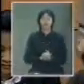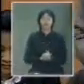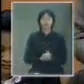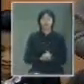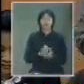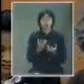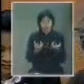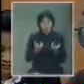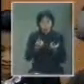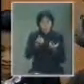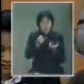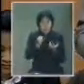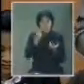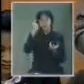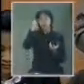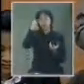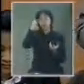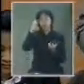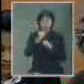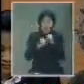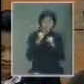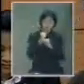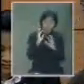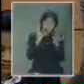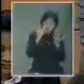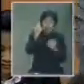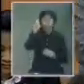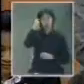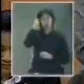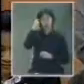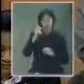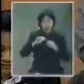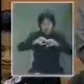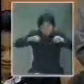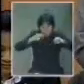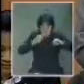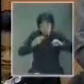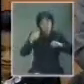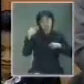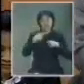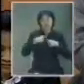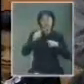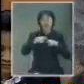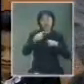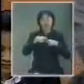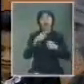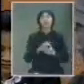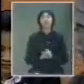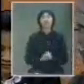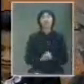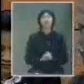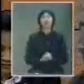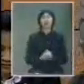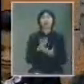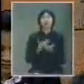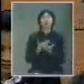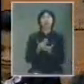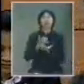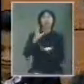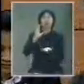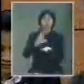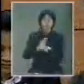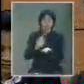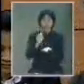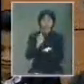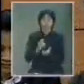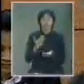าพหรือเปล่าก็ไม่รู้หมดอายุหรือยังก็ไม่ทราบเพราะดูไม่ได้นี่คืองบประมาณแบบตะ